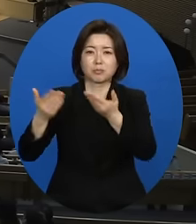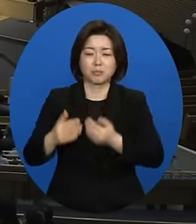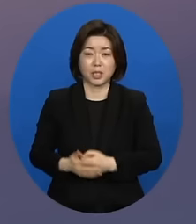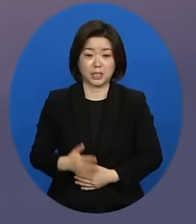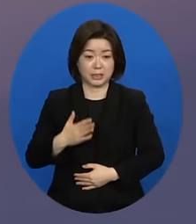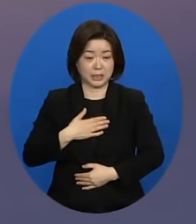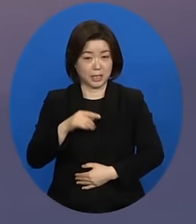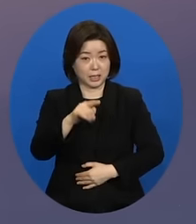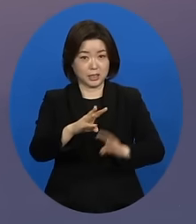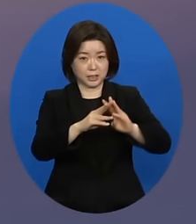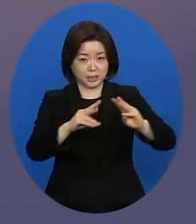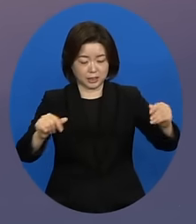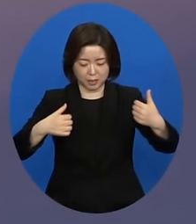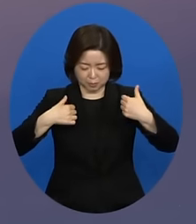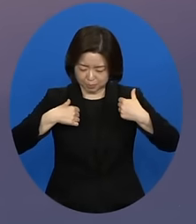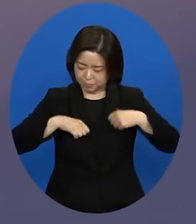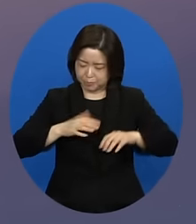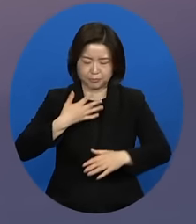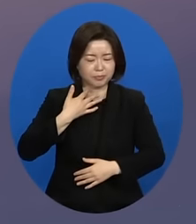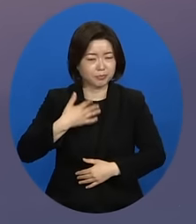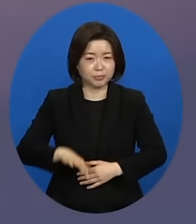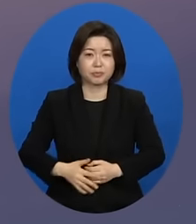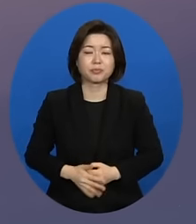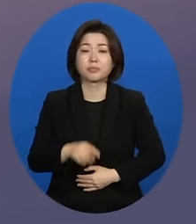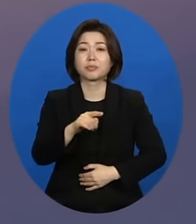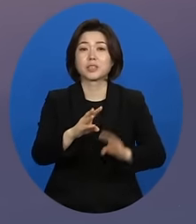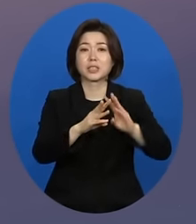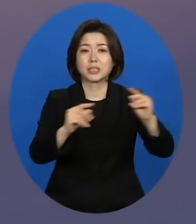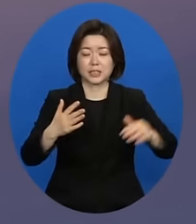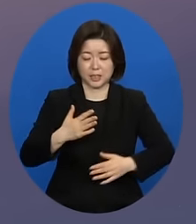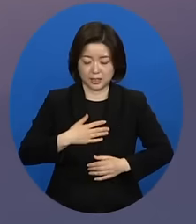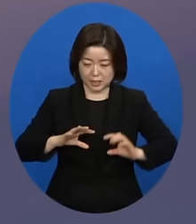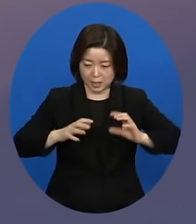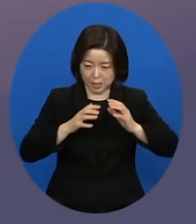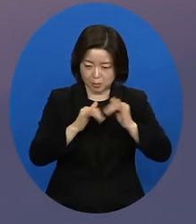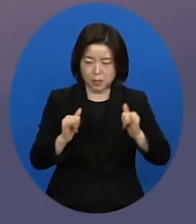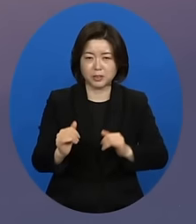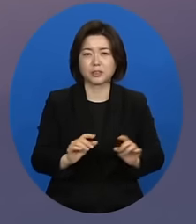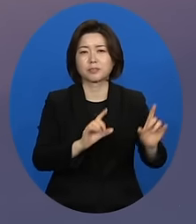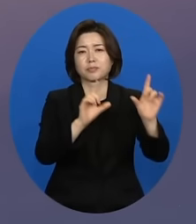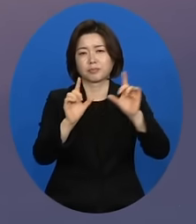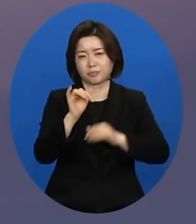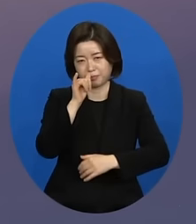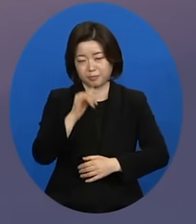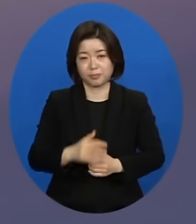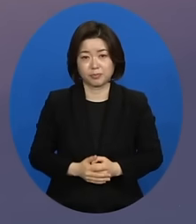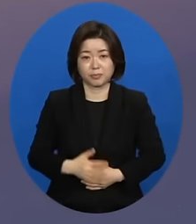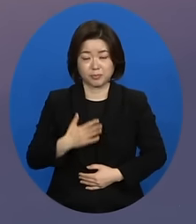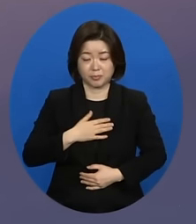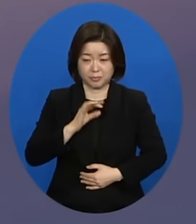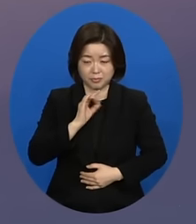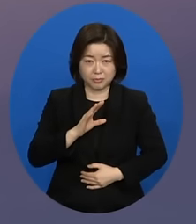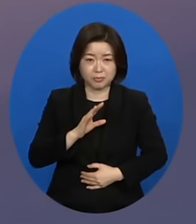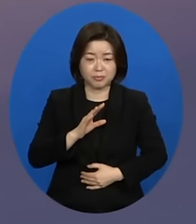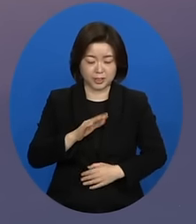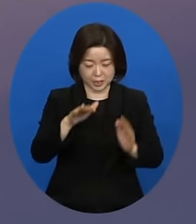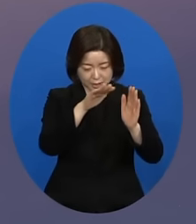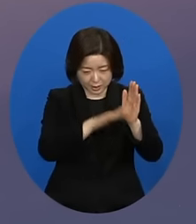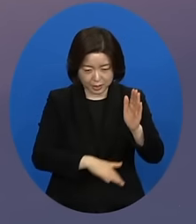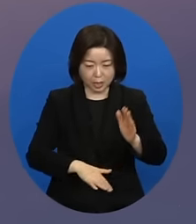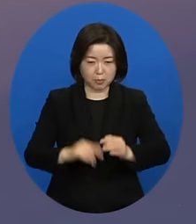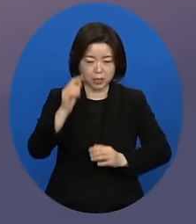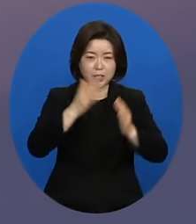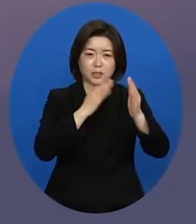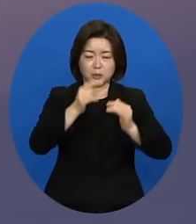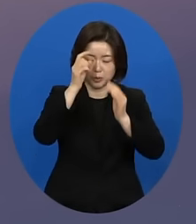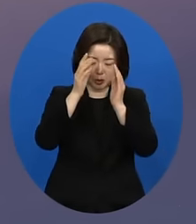땅을 포기한 적이 없다. 그 땅에 내 백성들이 살아있다. 나만의 성도들의 기도를 듣고